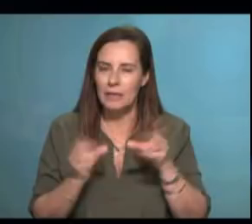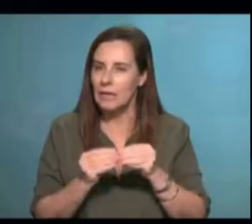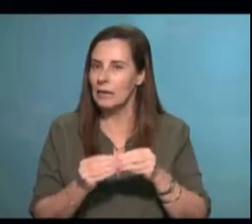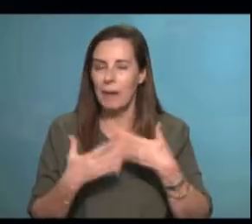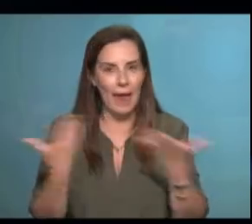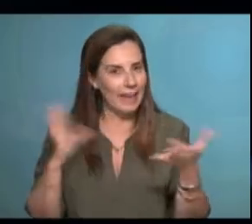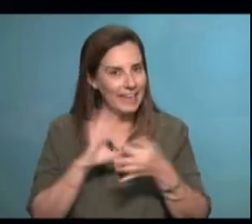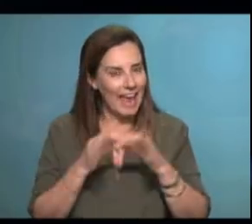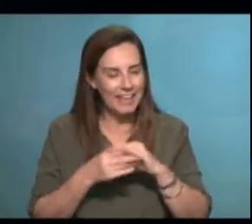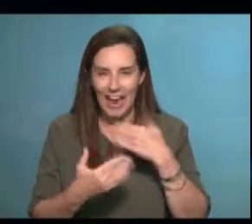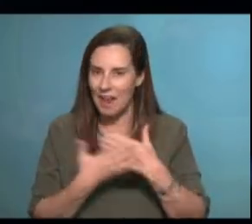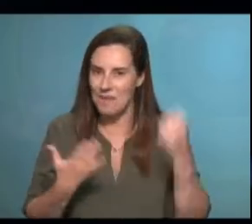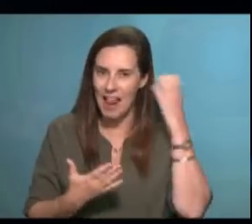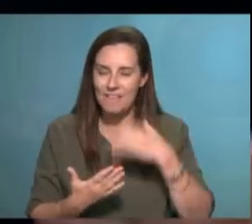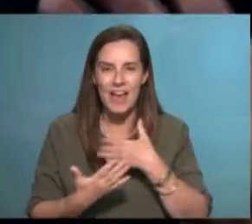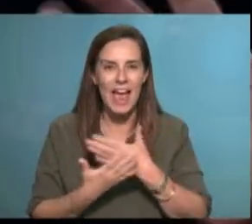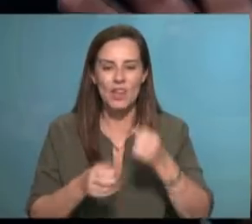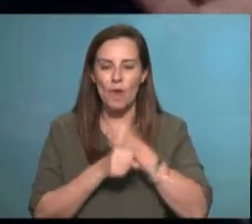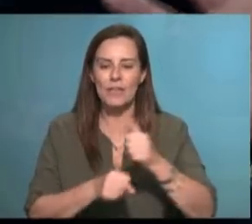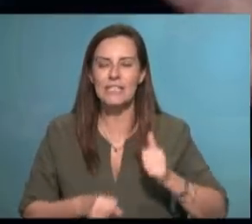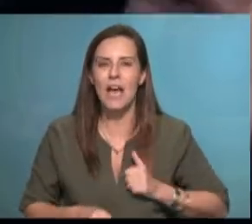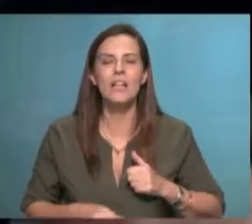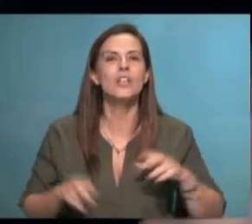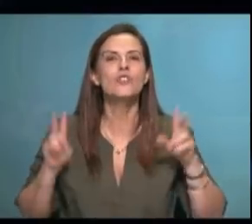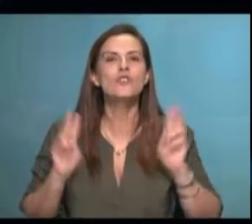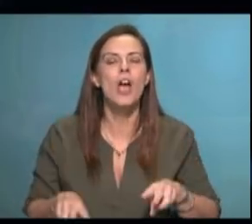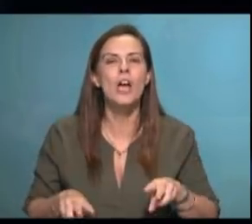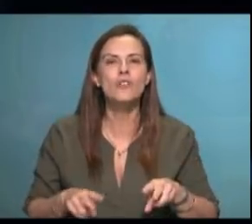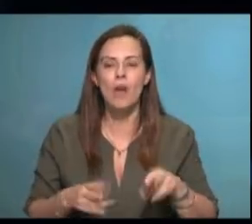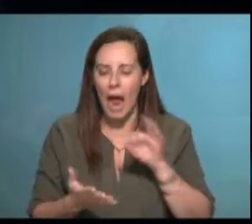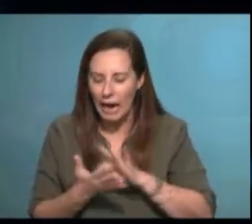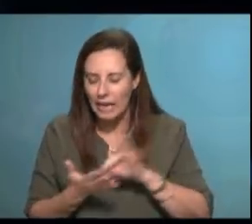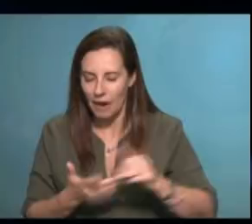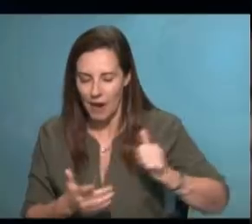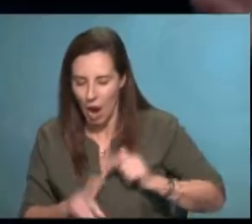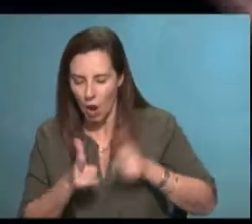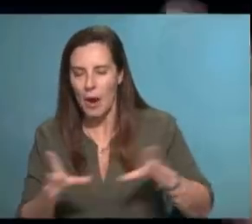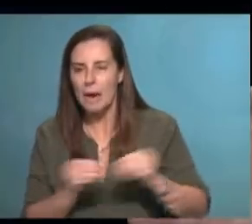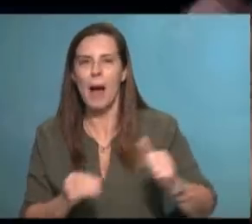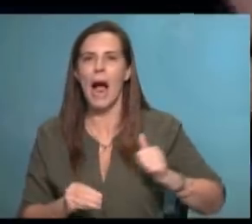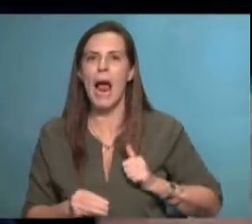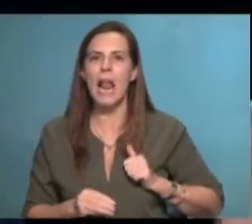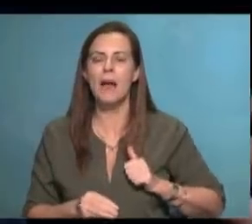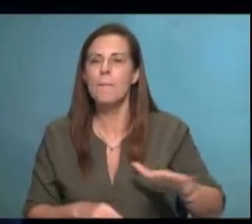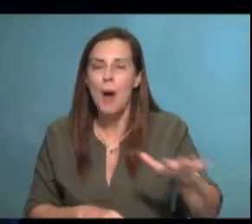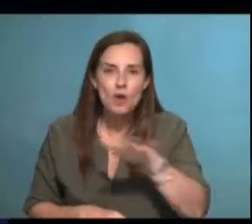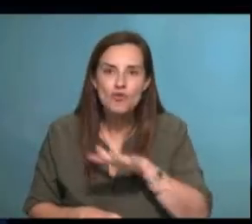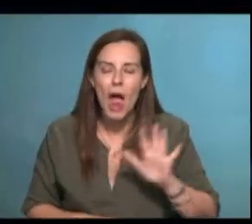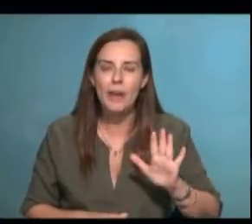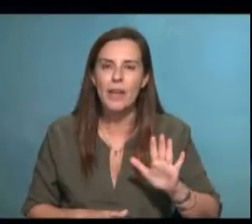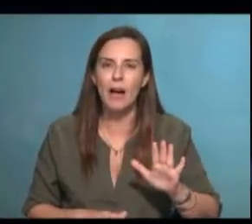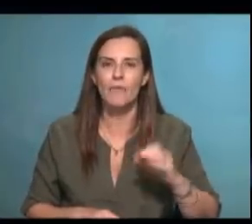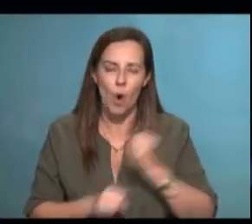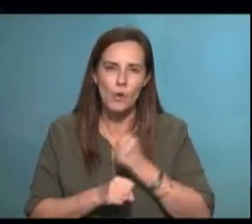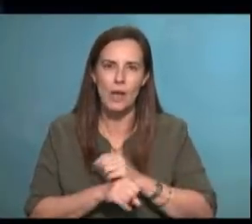אין פלאפונים, אין דובר צהל, אין אף אחד. יש את הכתב הלוחם עם הכוחות הלוחמים בשטח שיוצא לדרך ועושה את